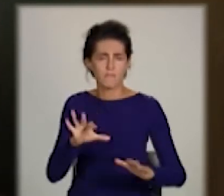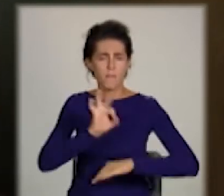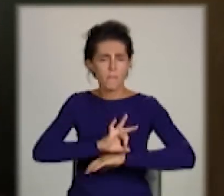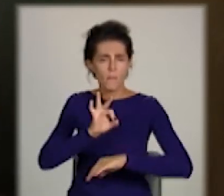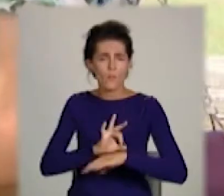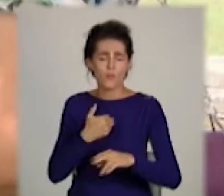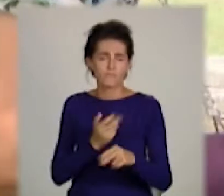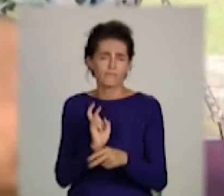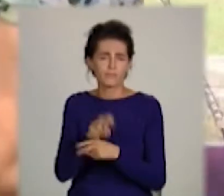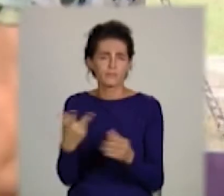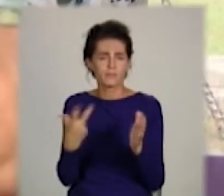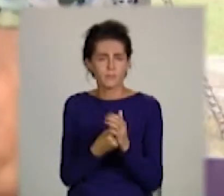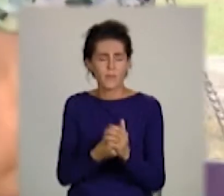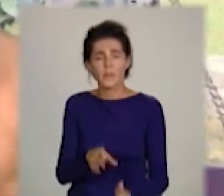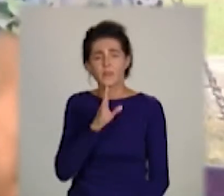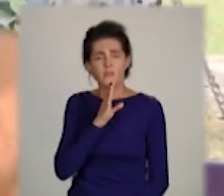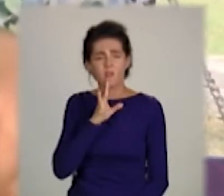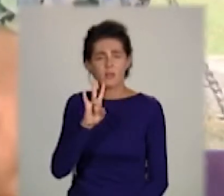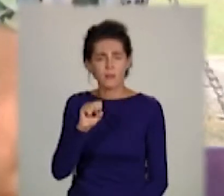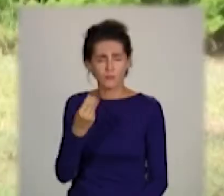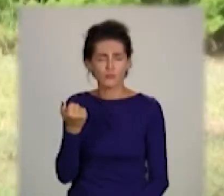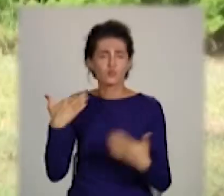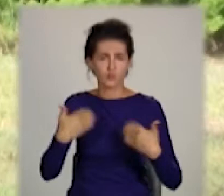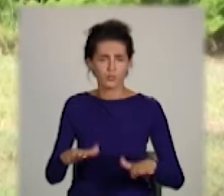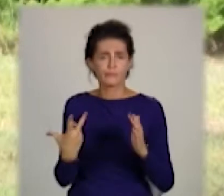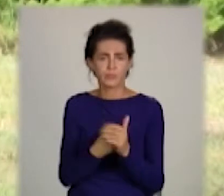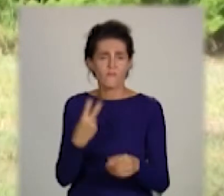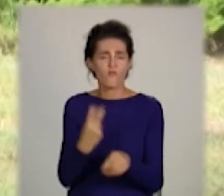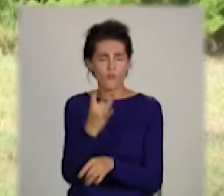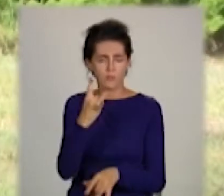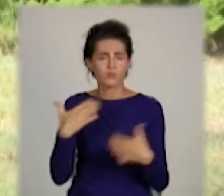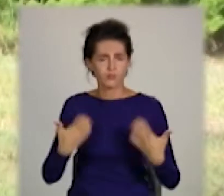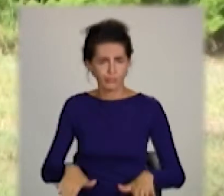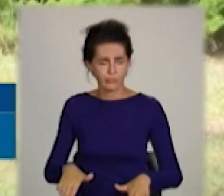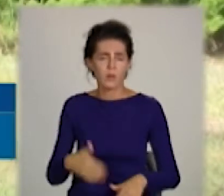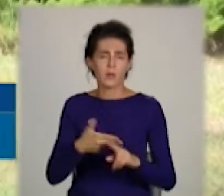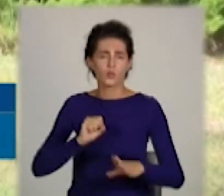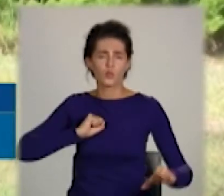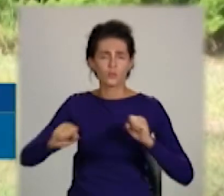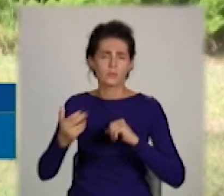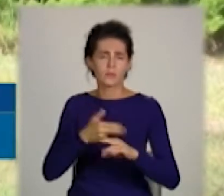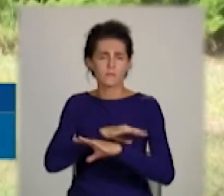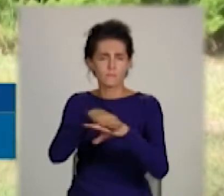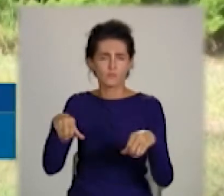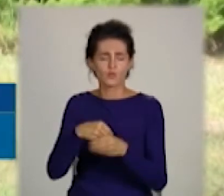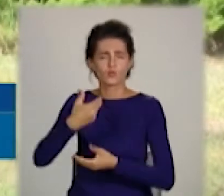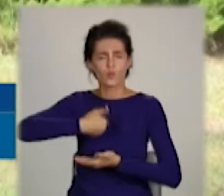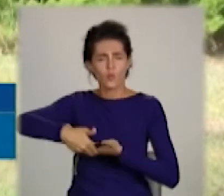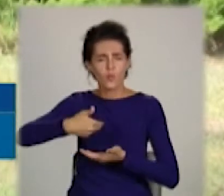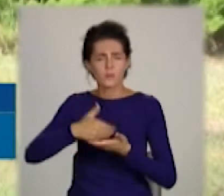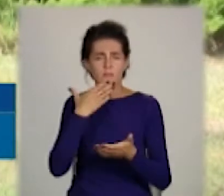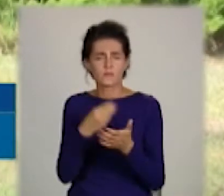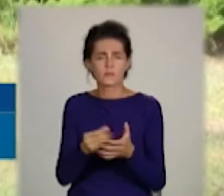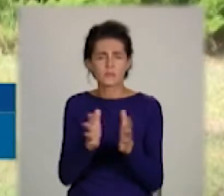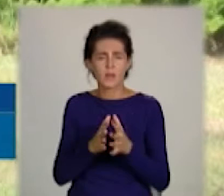Рішили все робити. А Наталя вже імунізувалась. Два рази вже уколола. По руководству, звісно, по рекомендаціям свого